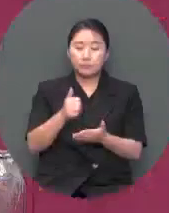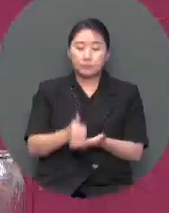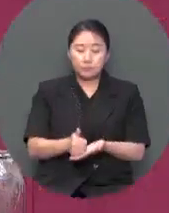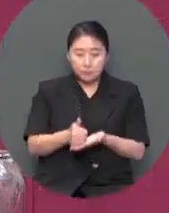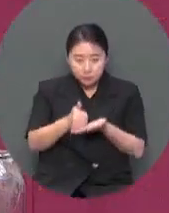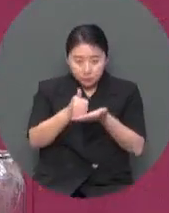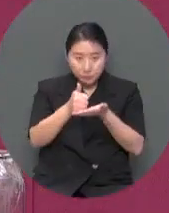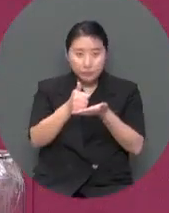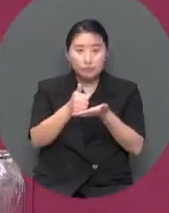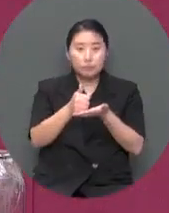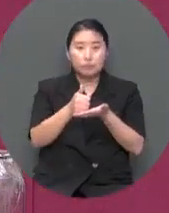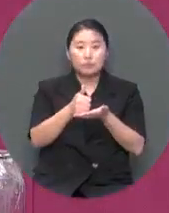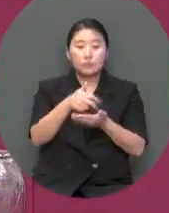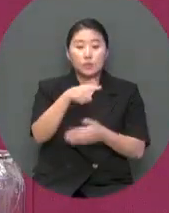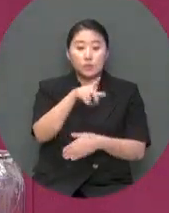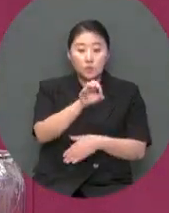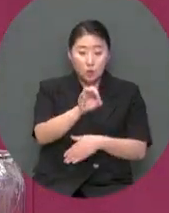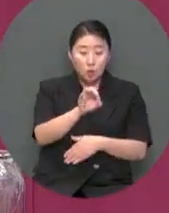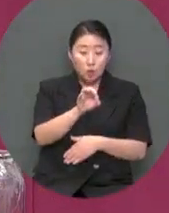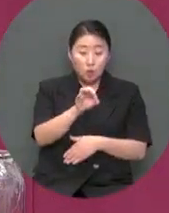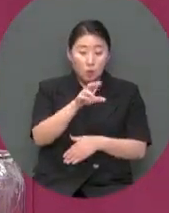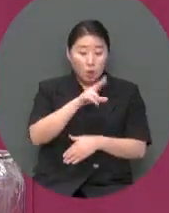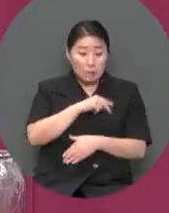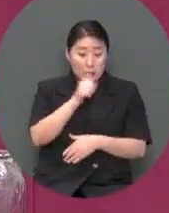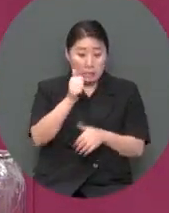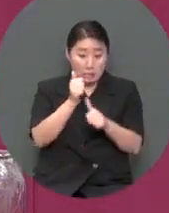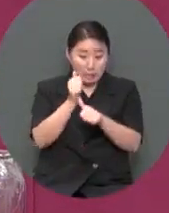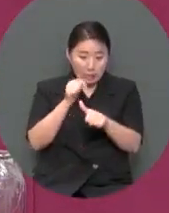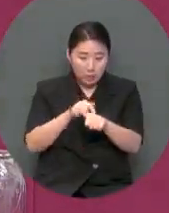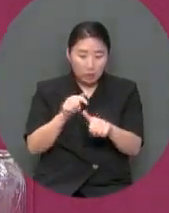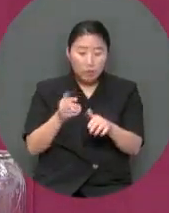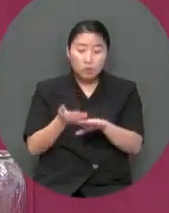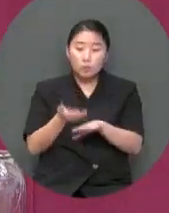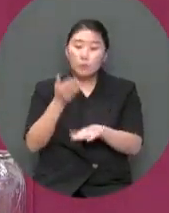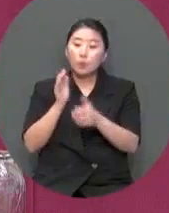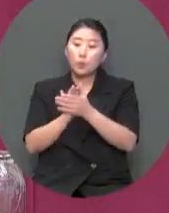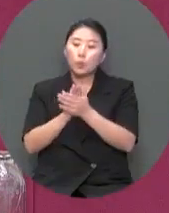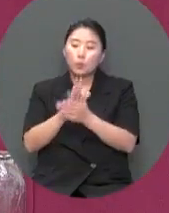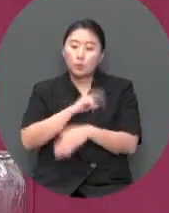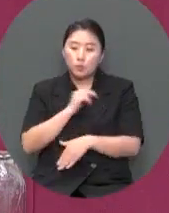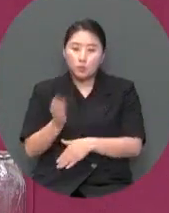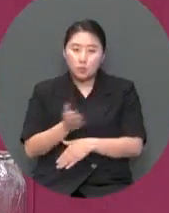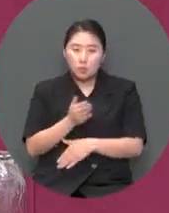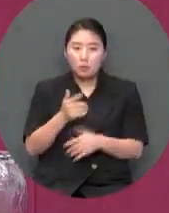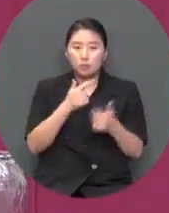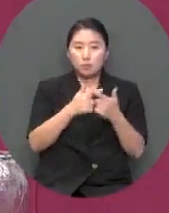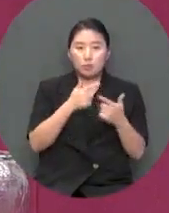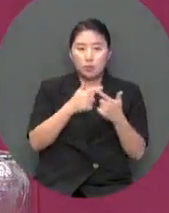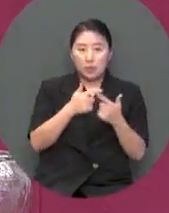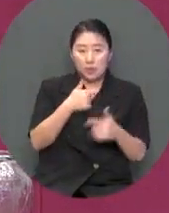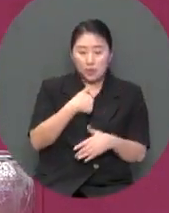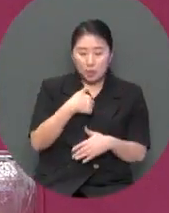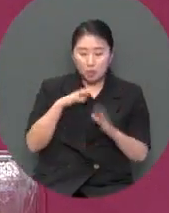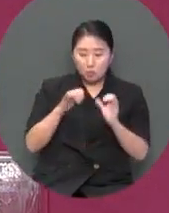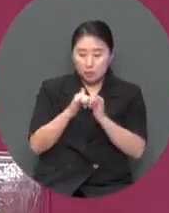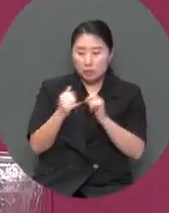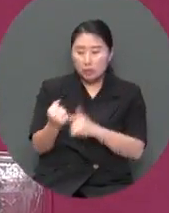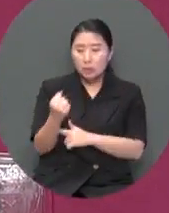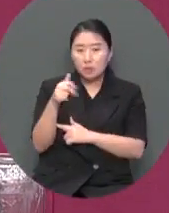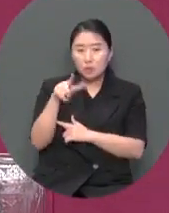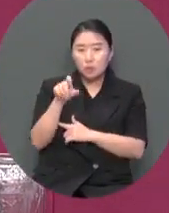존경하는 정우택 국회 부의장님과 선배 동료 의원 여러분, 부산 기장군 출신